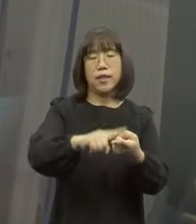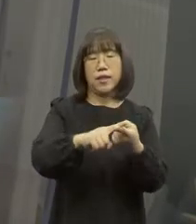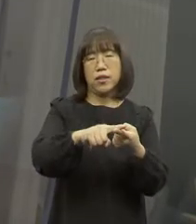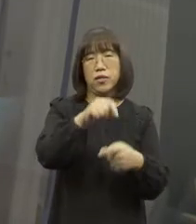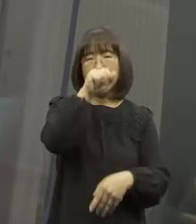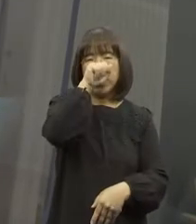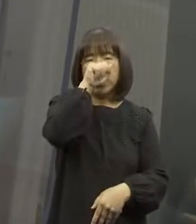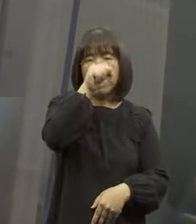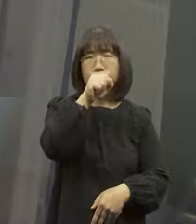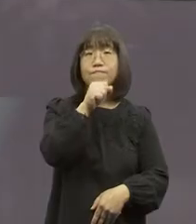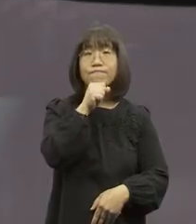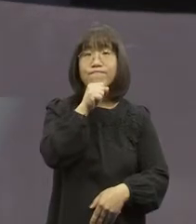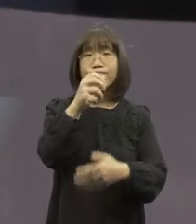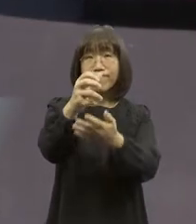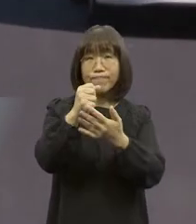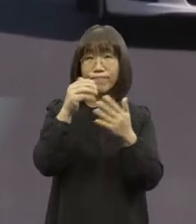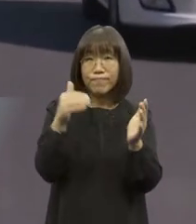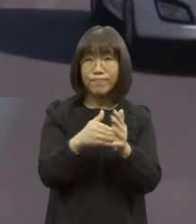받았습니다